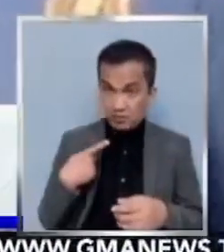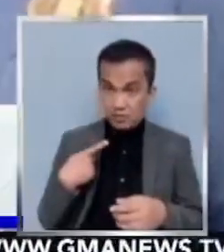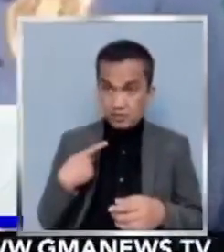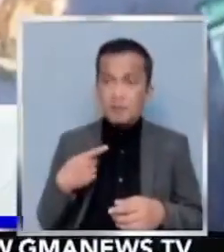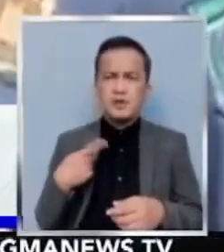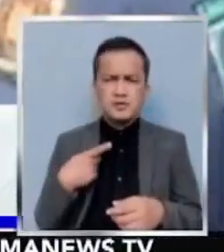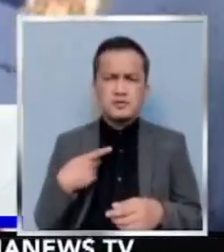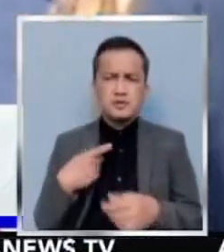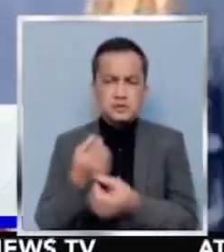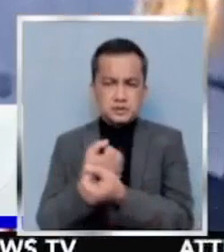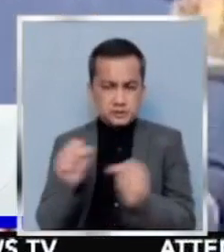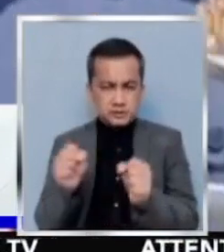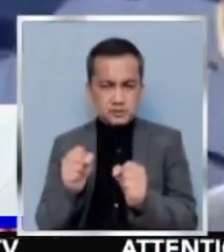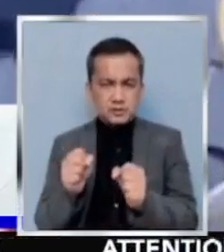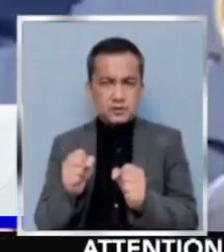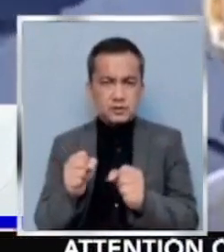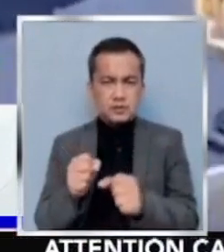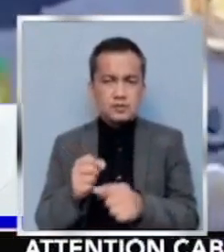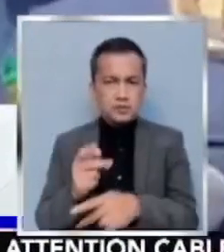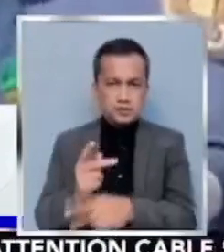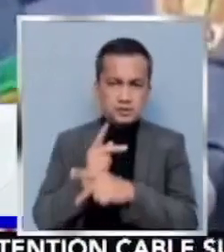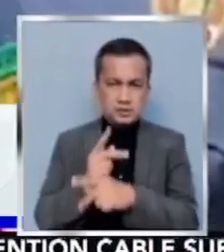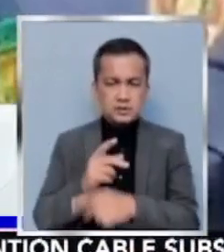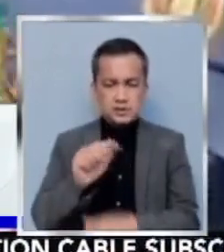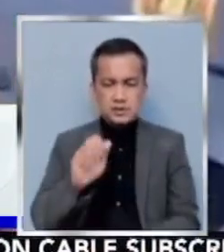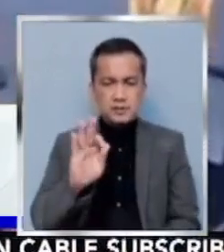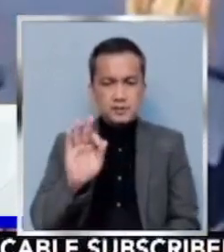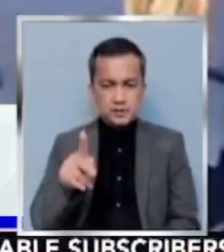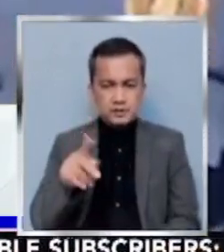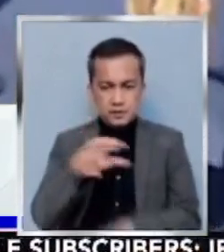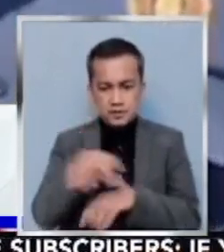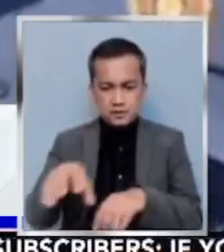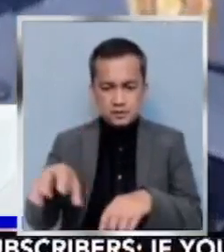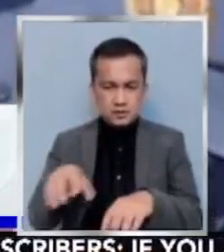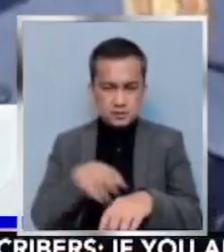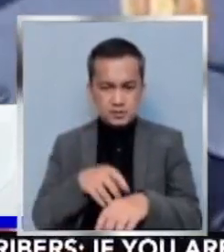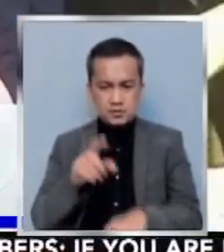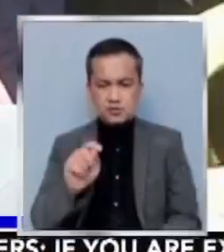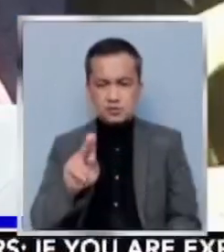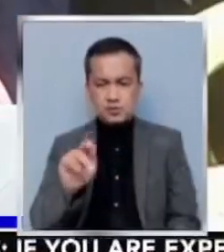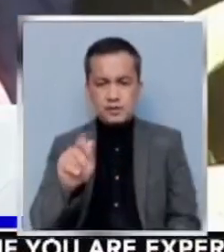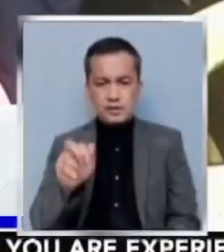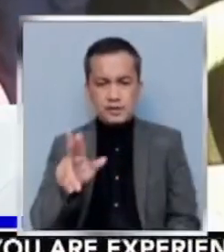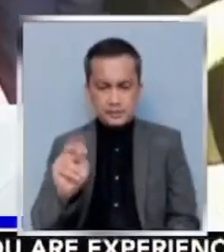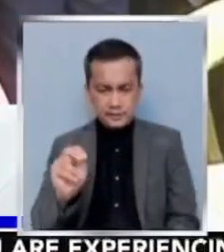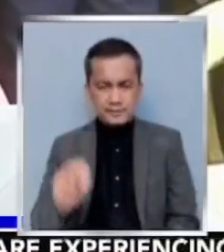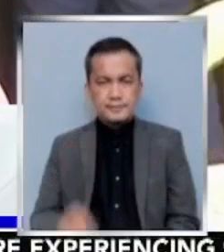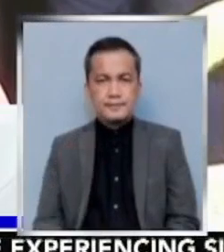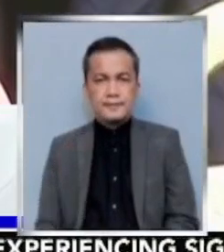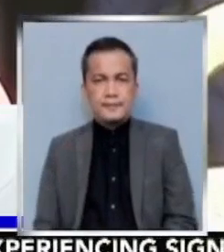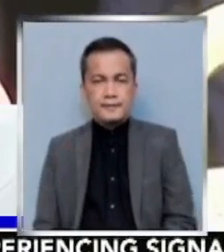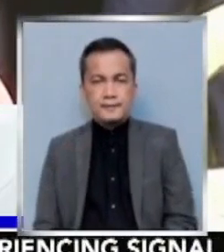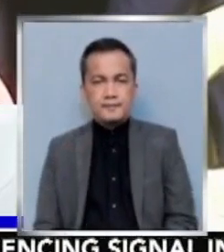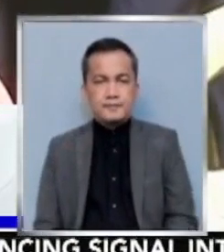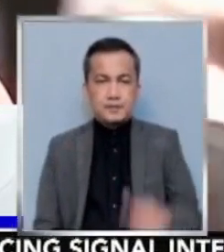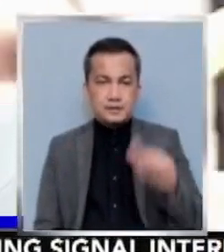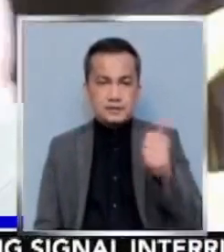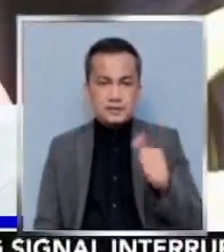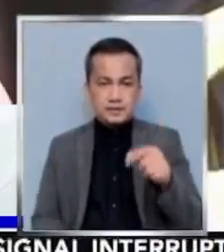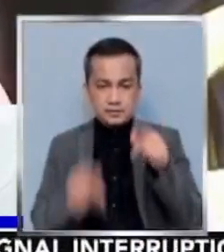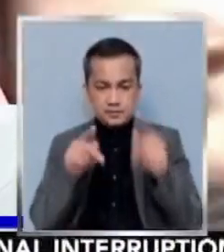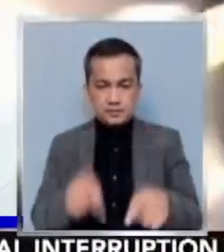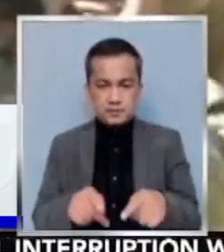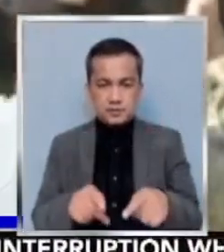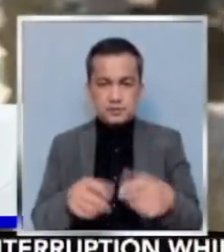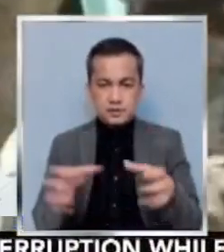security contingents ng Armed Forces of the Philippines sa paligid ng buong Tubaran complex. 10 tao lang bawat cluster precinct ang